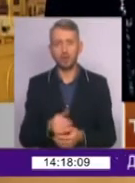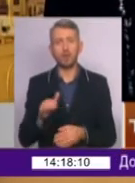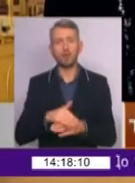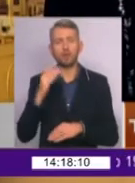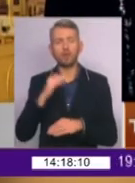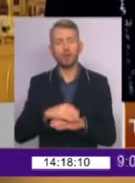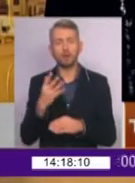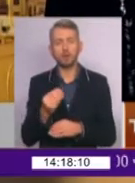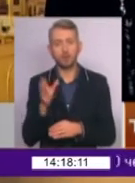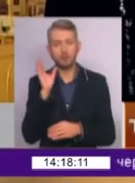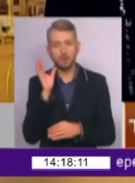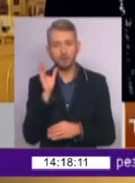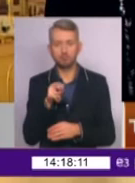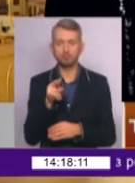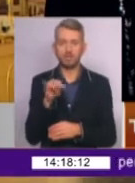дня, слухаємо вас.